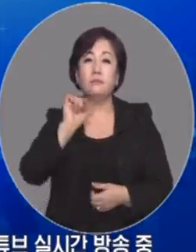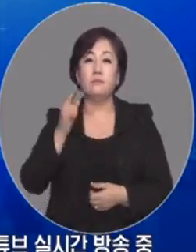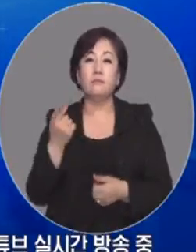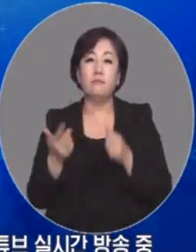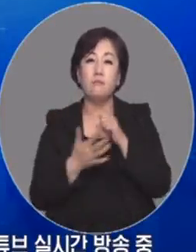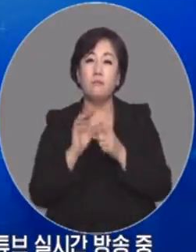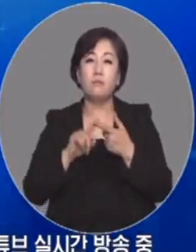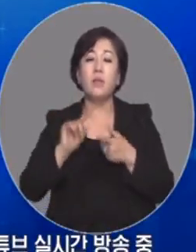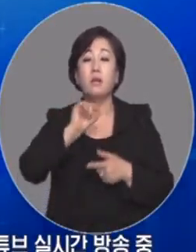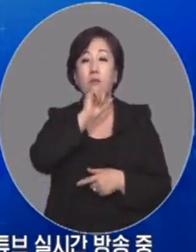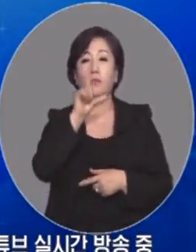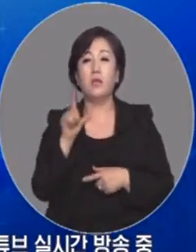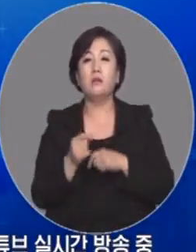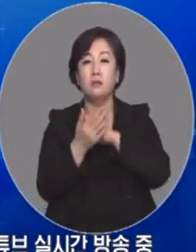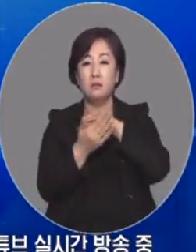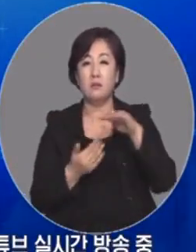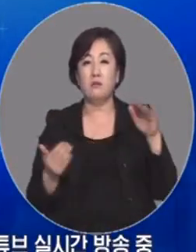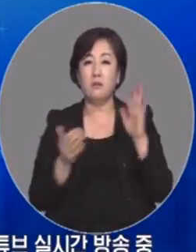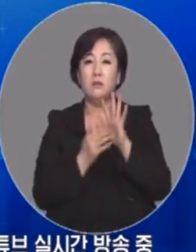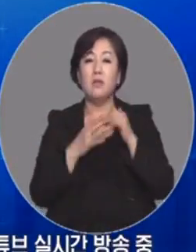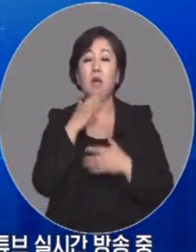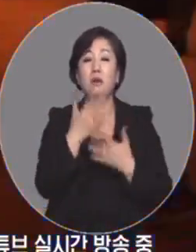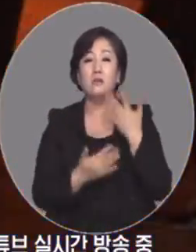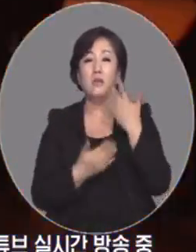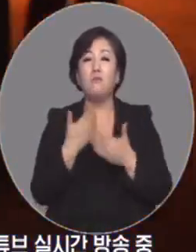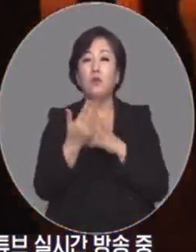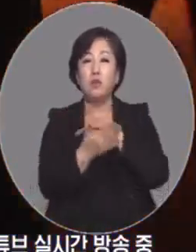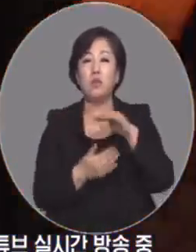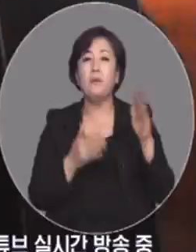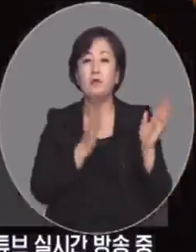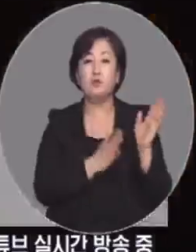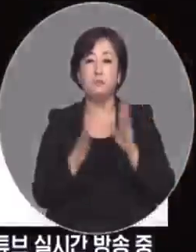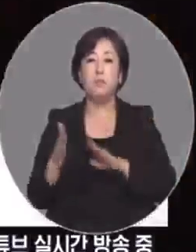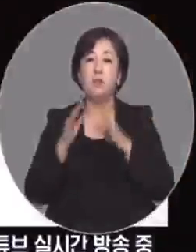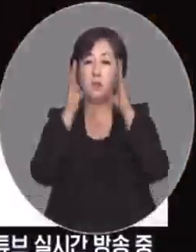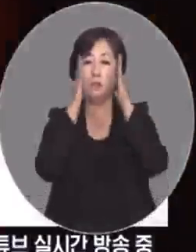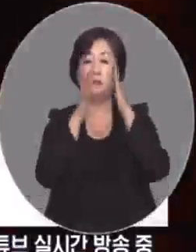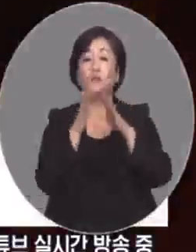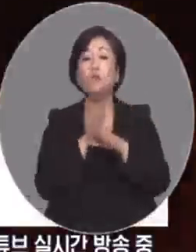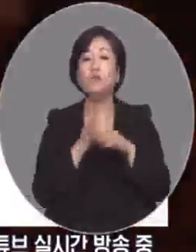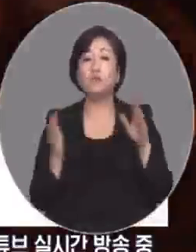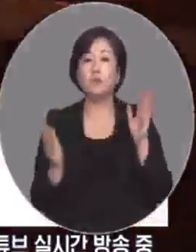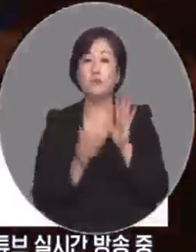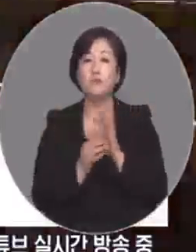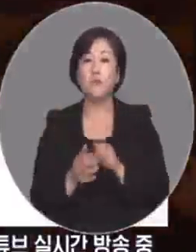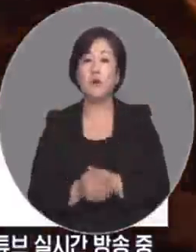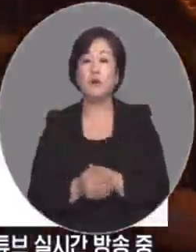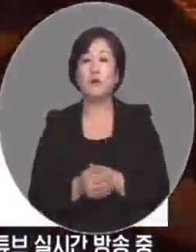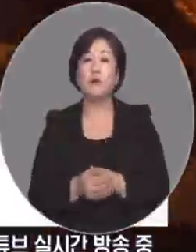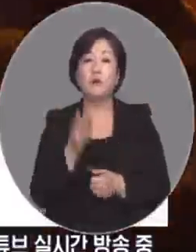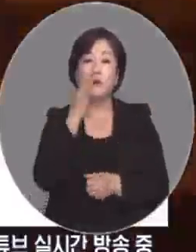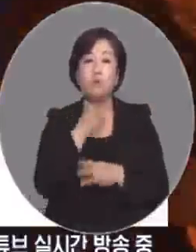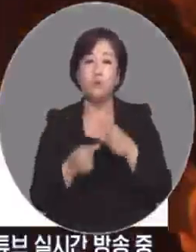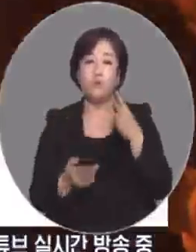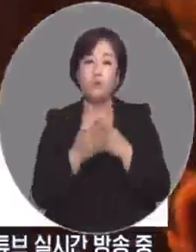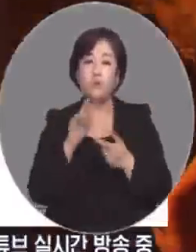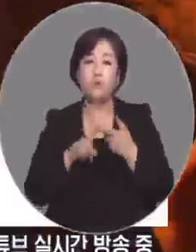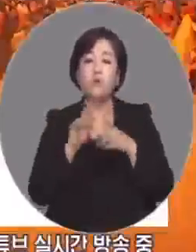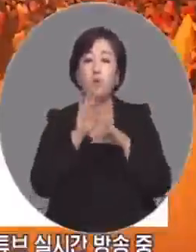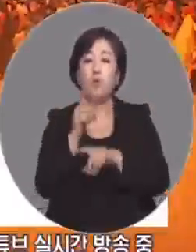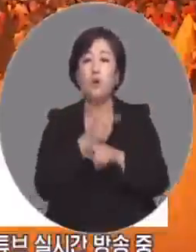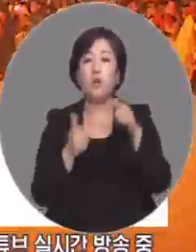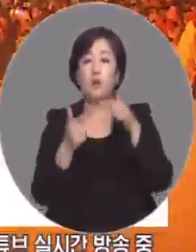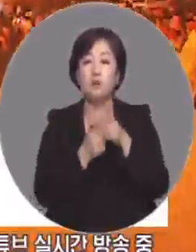5개국이 정월대보름을 이틀 앞두고 산불 예방을 위한 총력 대응 체제에 돌입했습니다. 울주군은 코로나